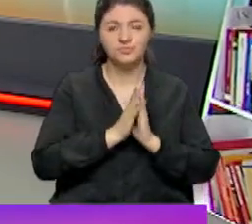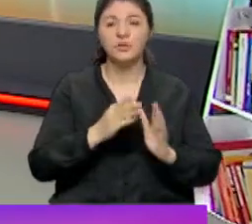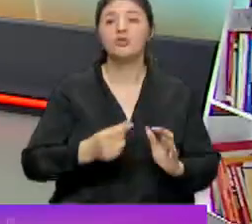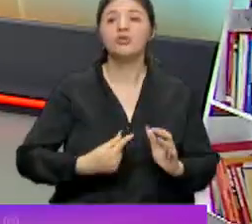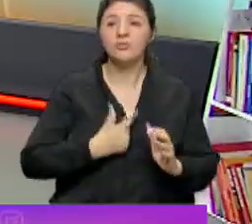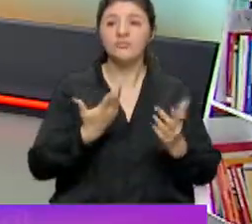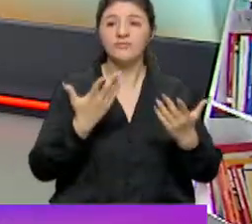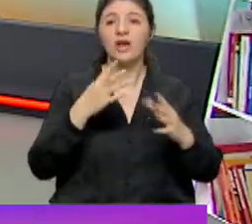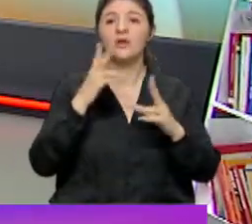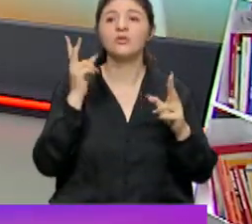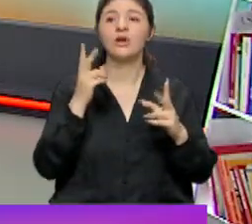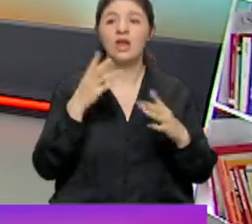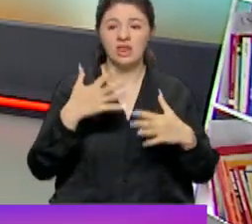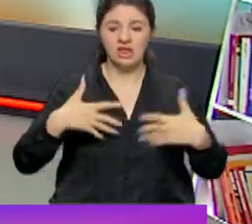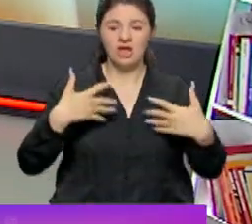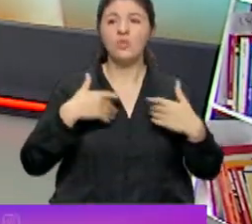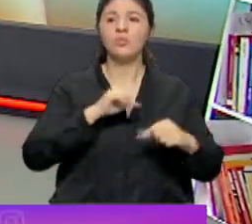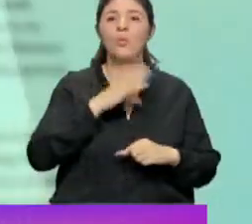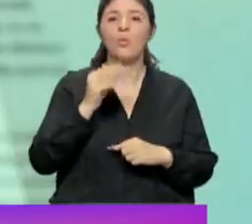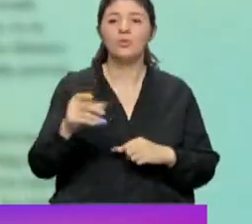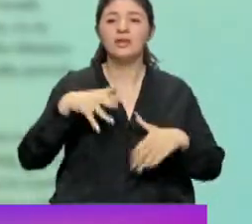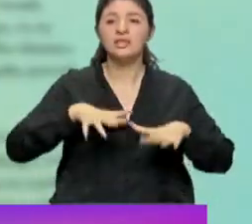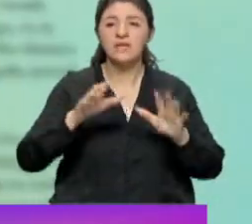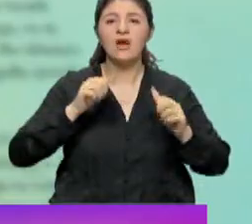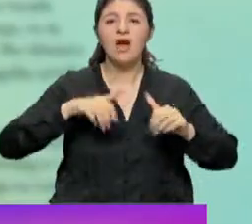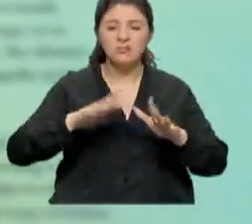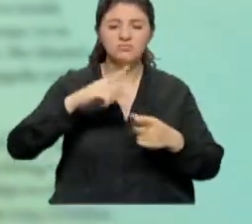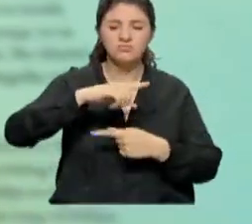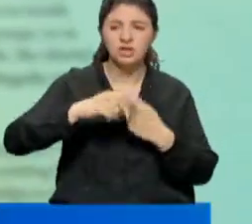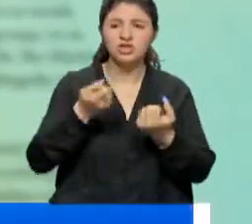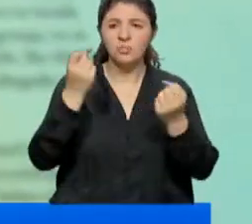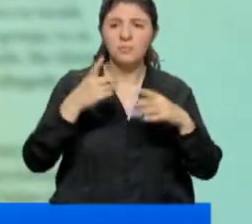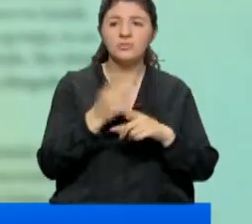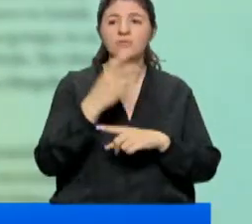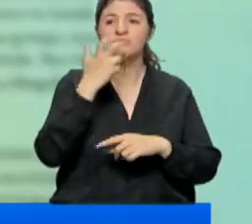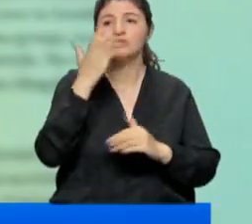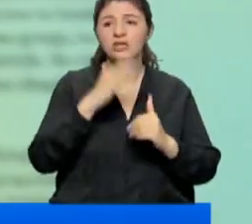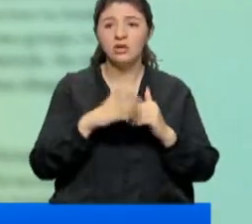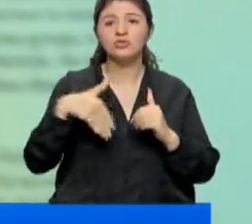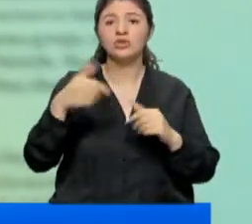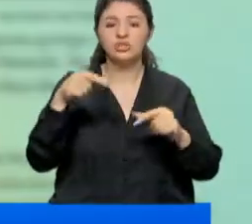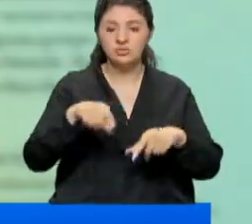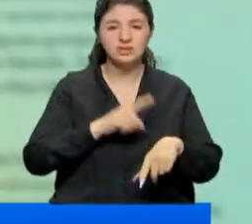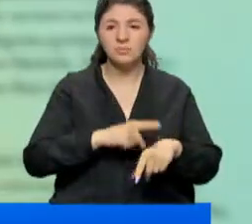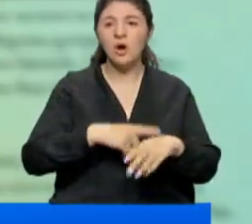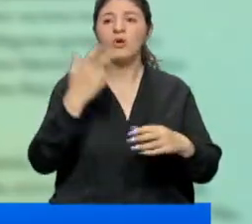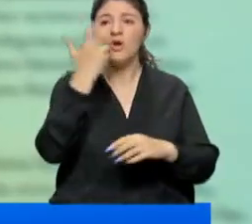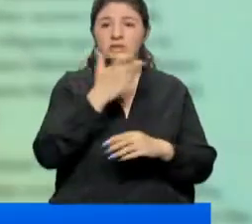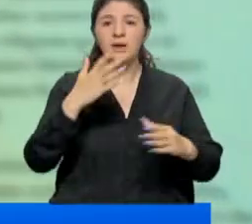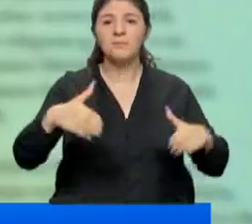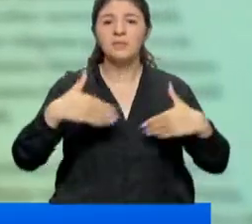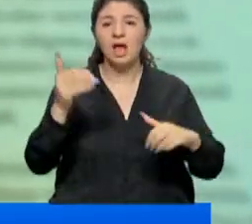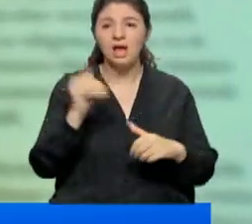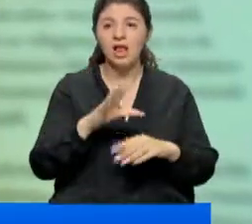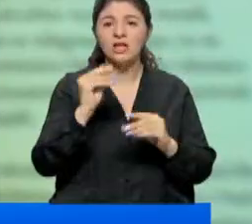umutsuz beleşe korkuları olduk grev Eylem müzik yasaklarından Sonra sıra konsere pikniğe geldi halkın bir araya